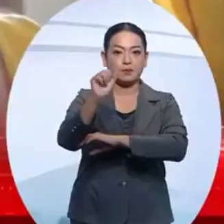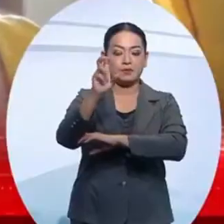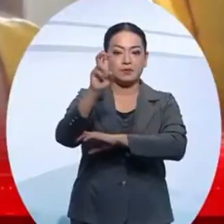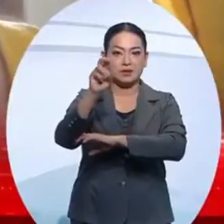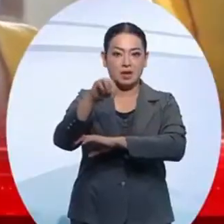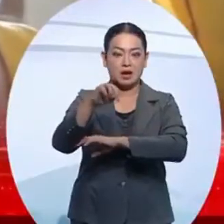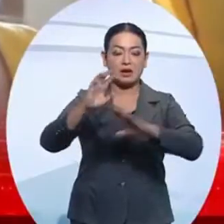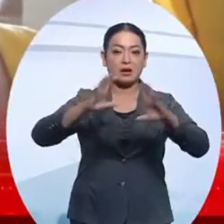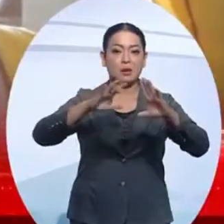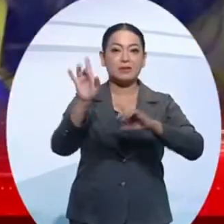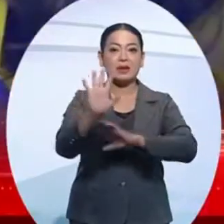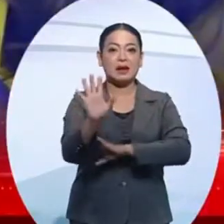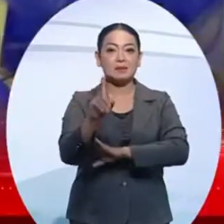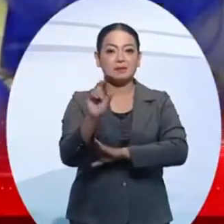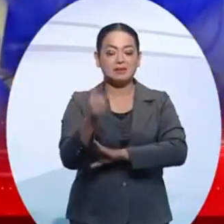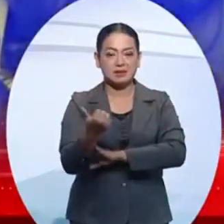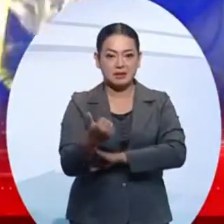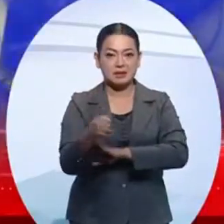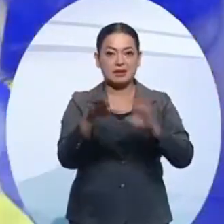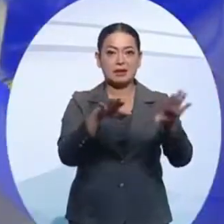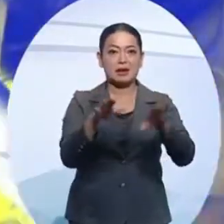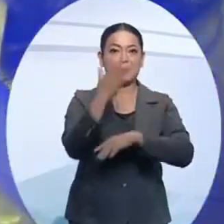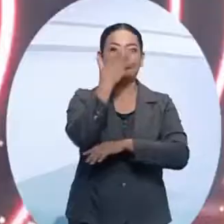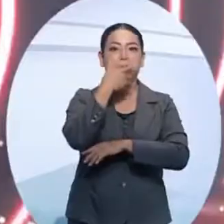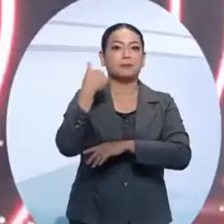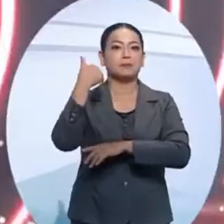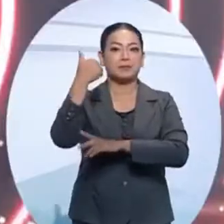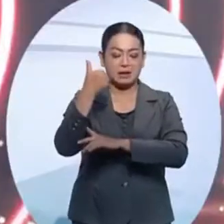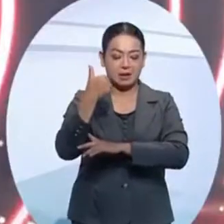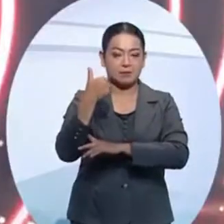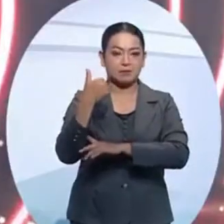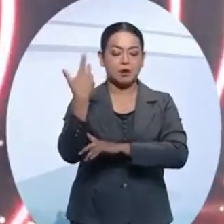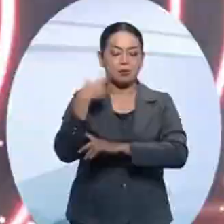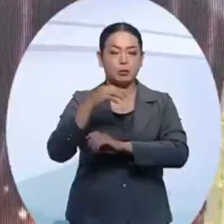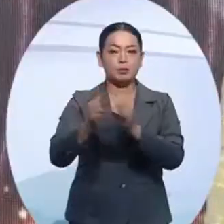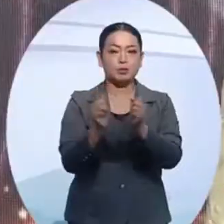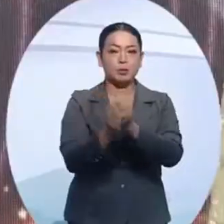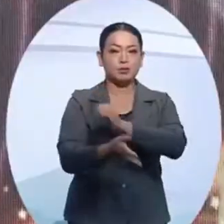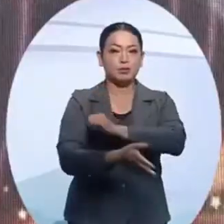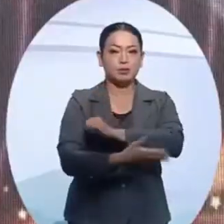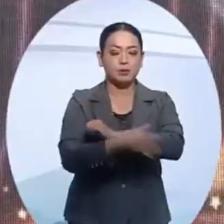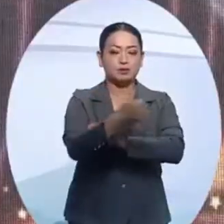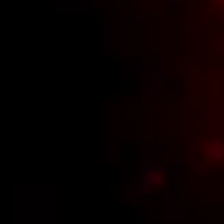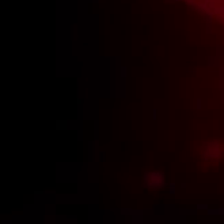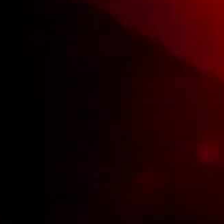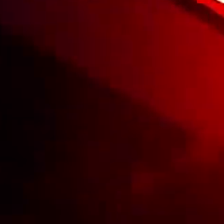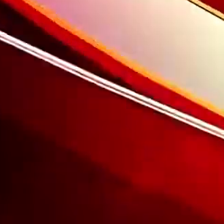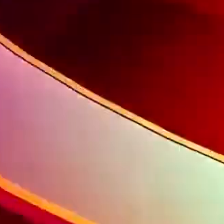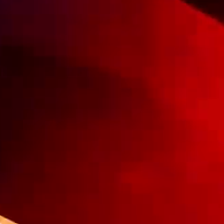mà còn xây dựng một môi trường kinh doanh nhân văn, sáng tạo và thúc đẩy mỗi người phát triển năng lực tự thân.